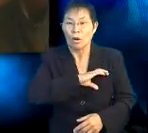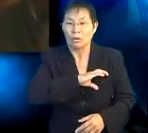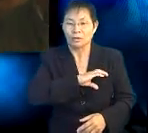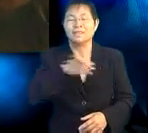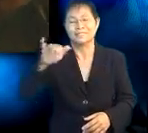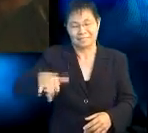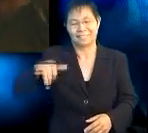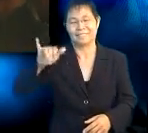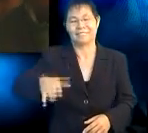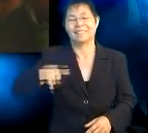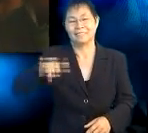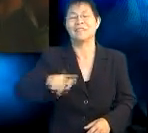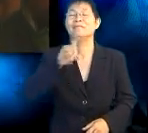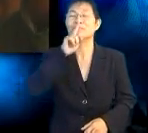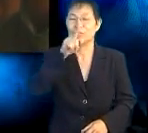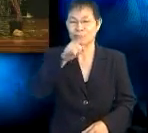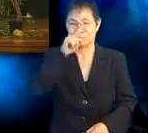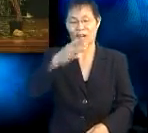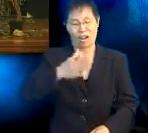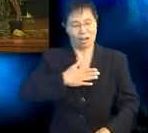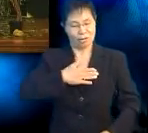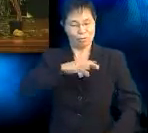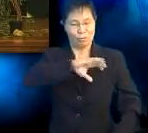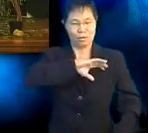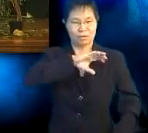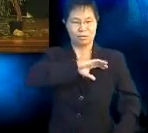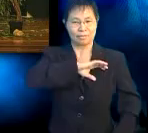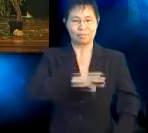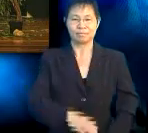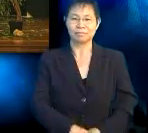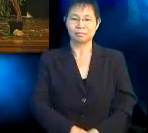Ya, memang aku polis.